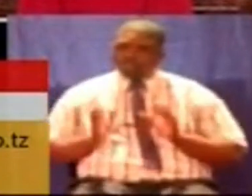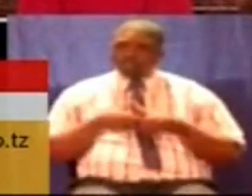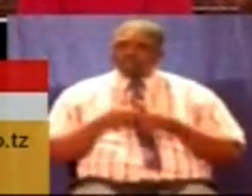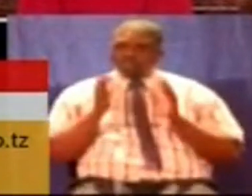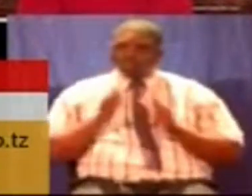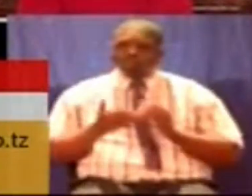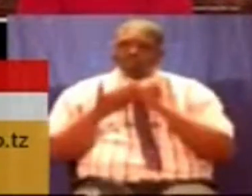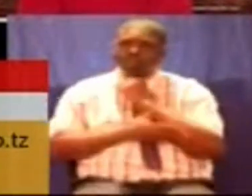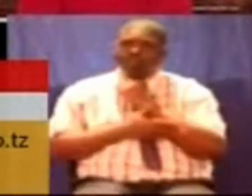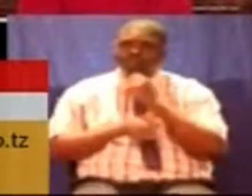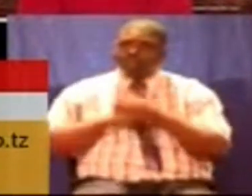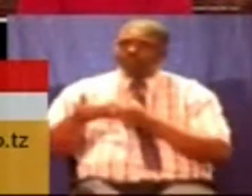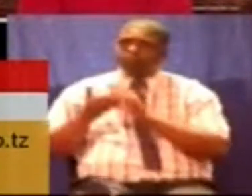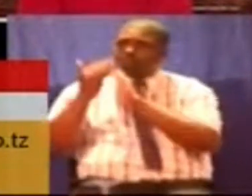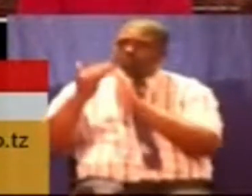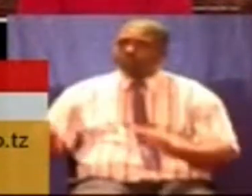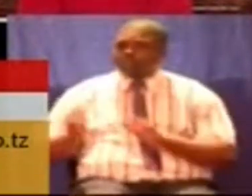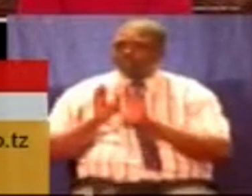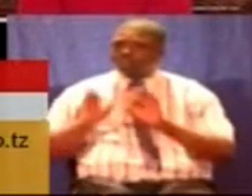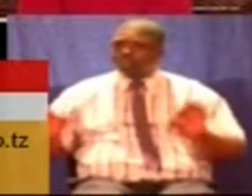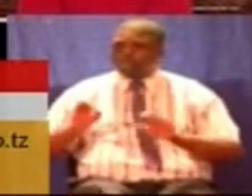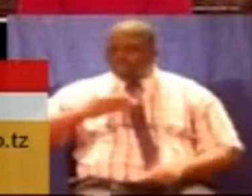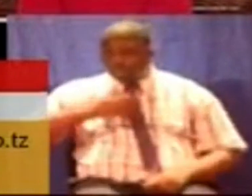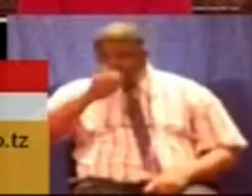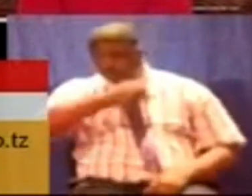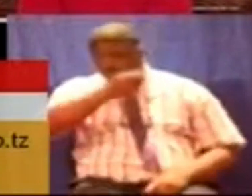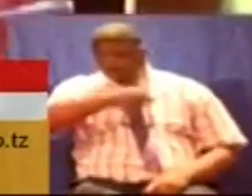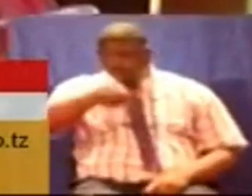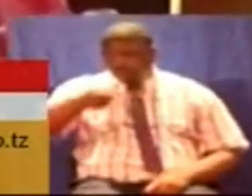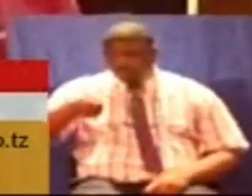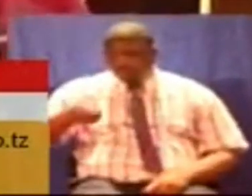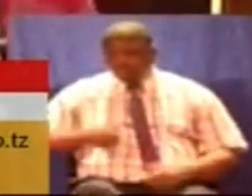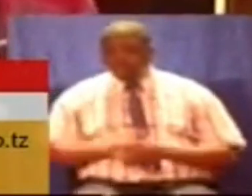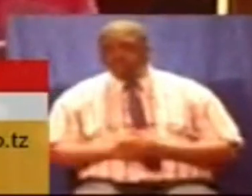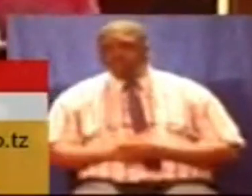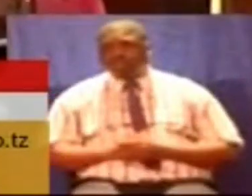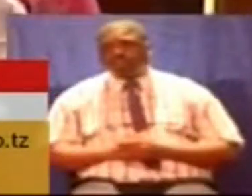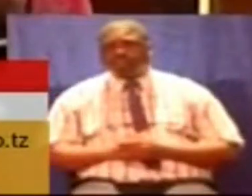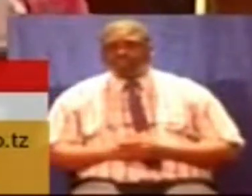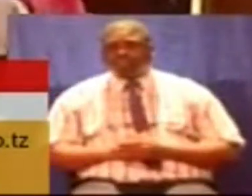naomba msamaha kwa nimerudi nyumbani kumenoga. Asalamu alaykum. Asante sana Biziki Mlida.